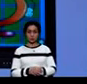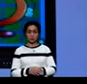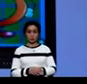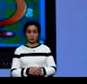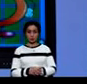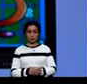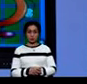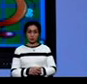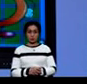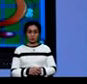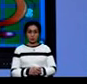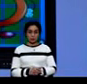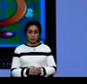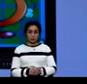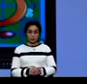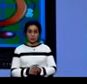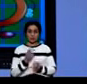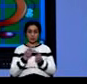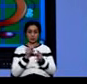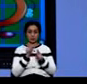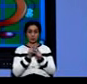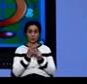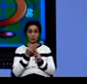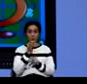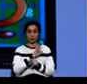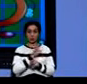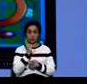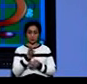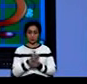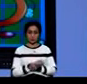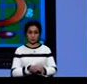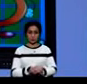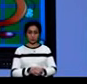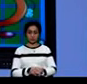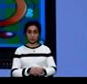Молодцы, ребята! Мы с этими словами употребим